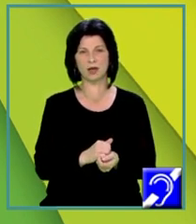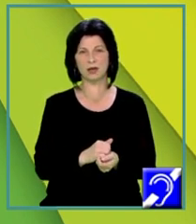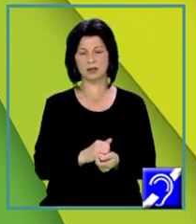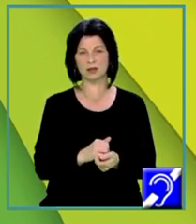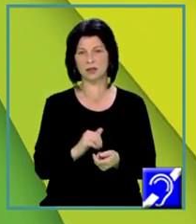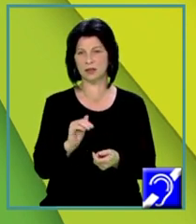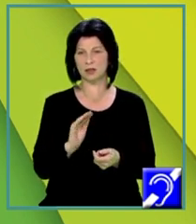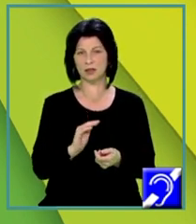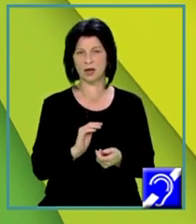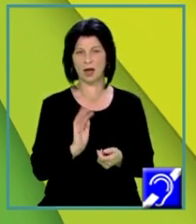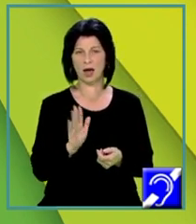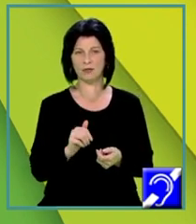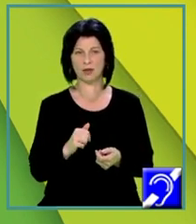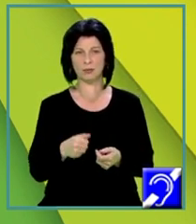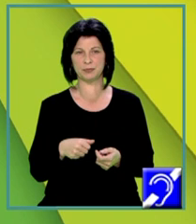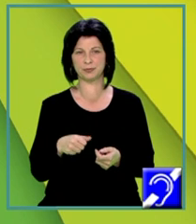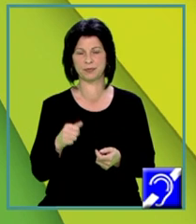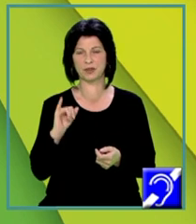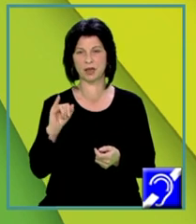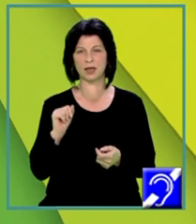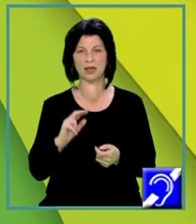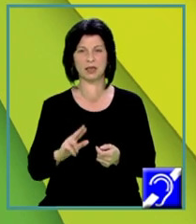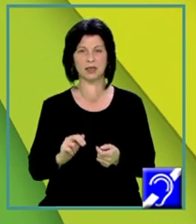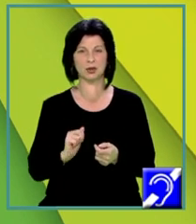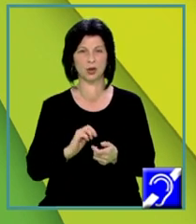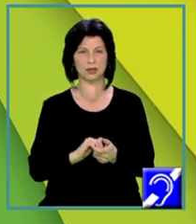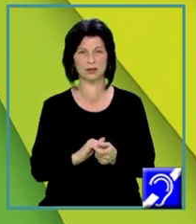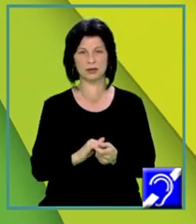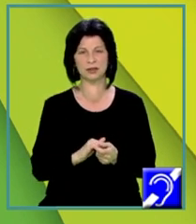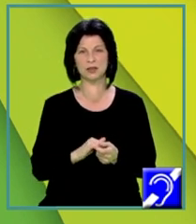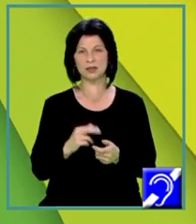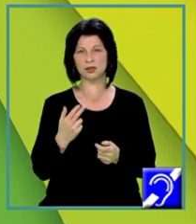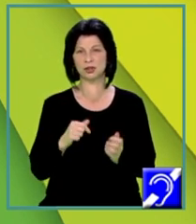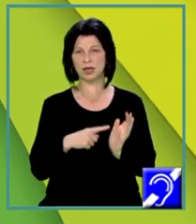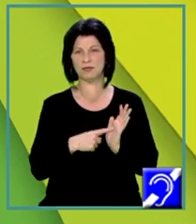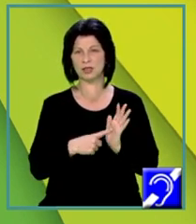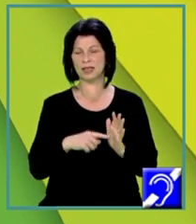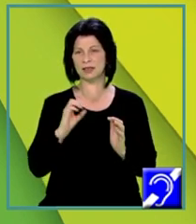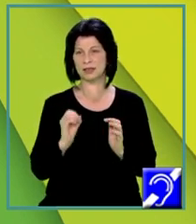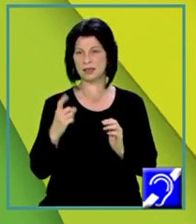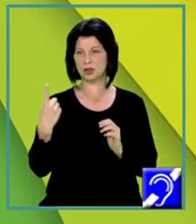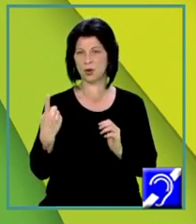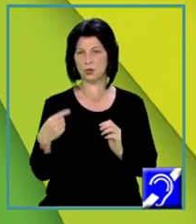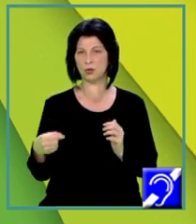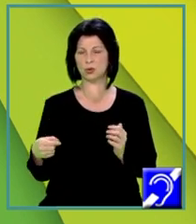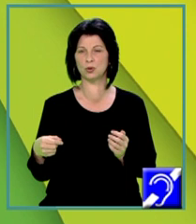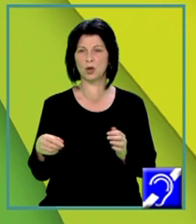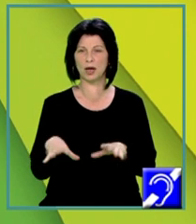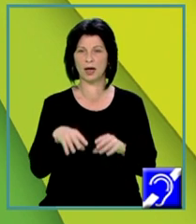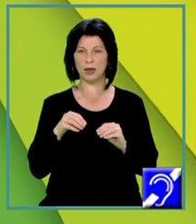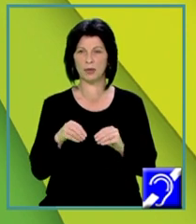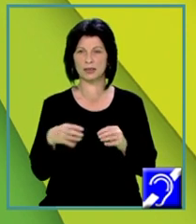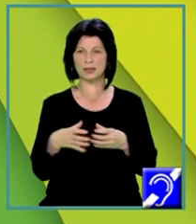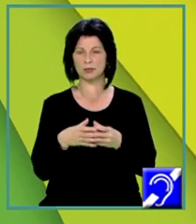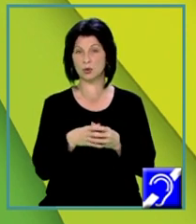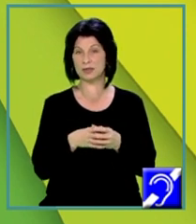diagonala principală și zero și dor 0:01 sunt epidemiei migraționale decimetri cei doi se